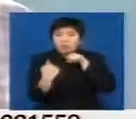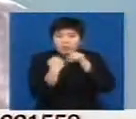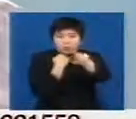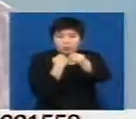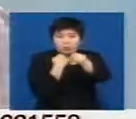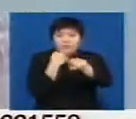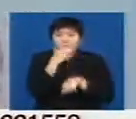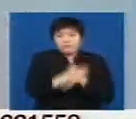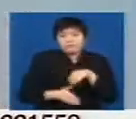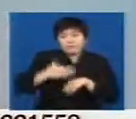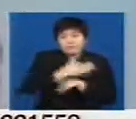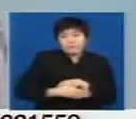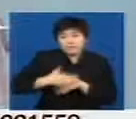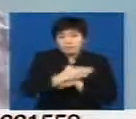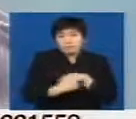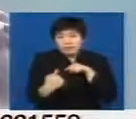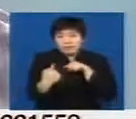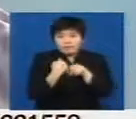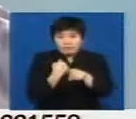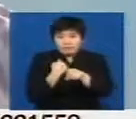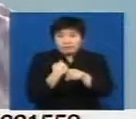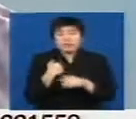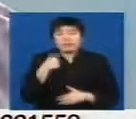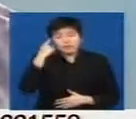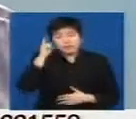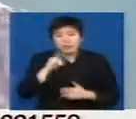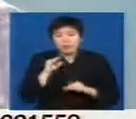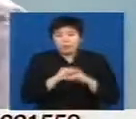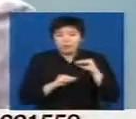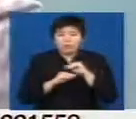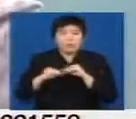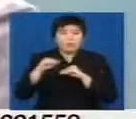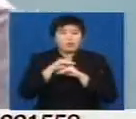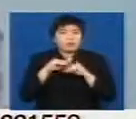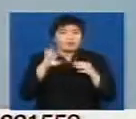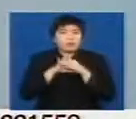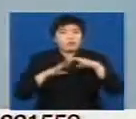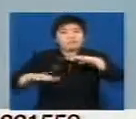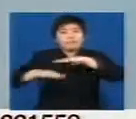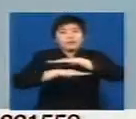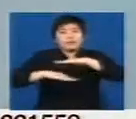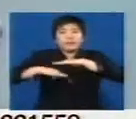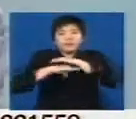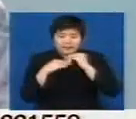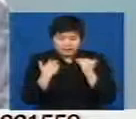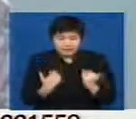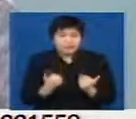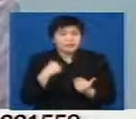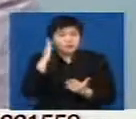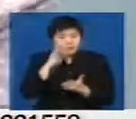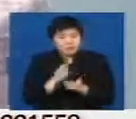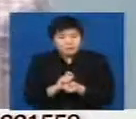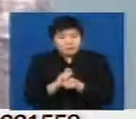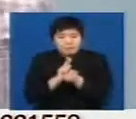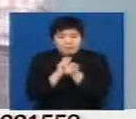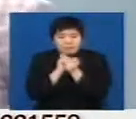นี่คือโครงการลงทุนในโครงสร้างพื้นฐานตรงนี้ที่เราบอกไปใช่ไหมฮะ แล้วรวมทั้งไปจับกับเรื่องของอะไรล่ะ